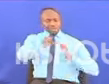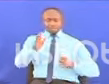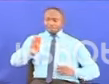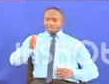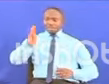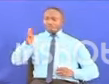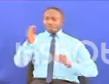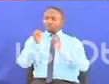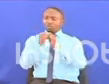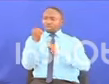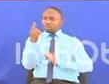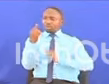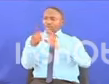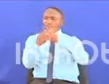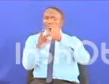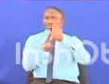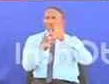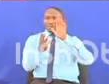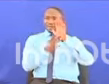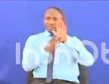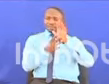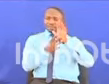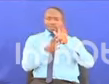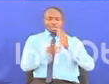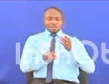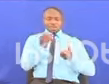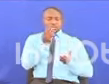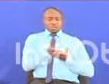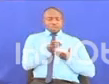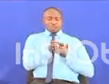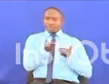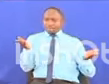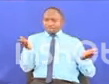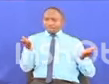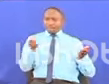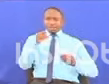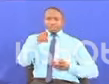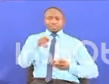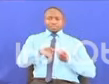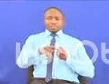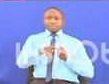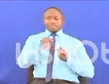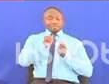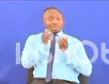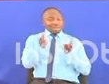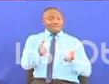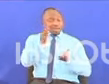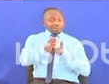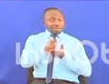bilioni 11.78 bila viambatanisho. Mheshimiwa Spika, hivi hata haya nayo Mheshimiwa